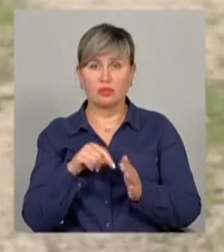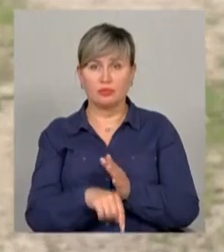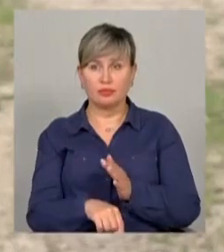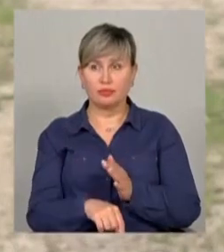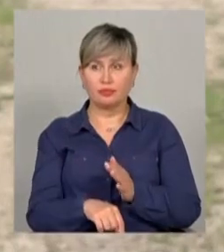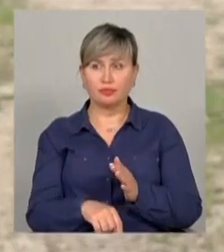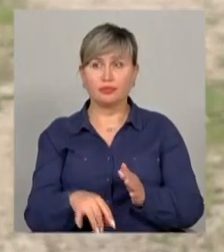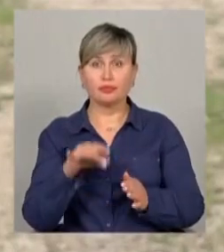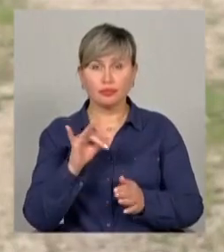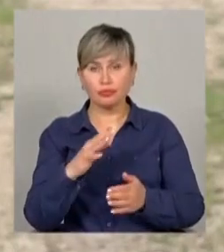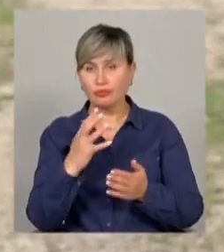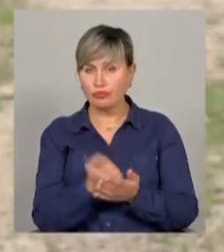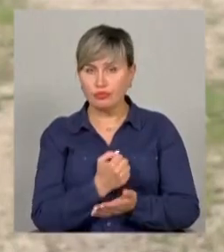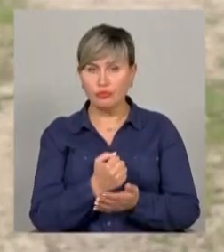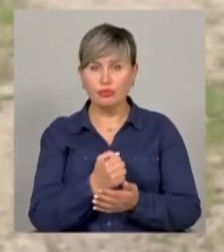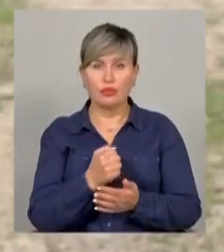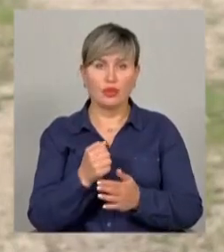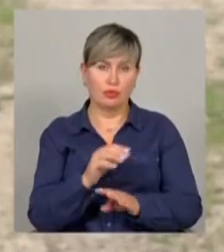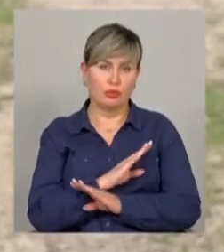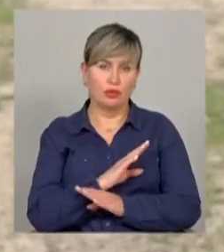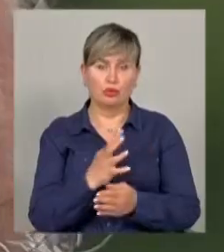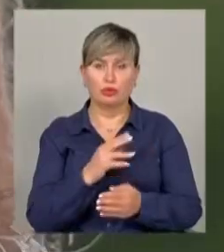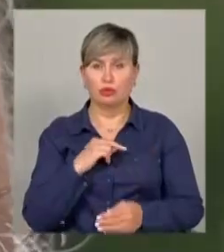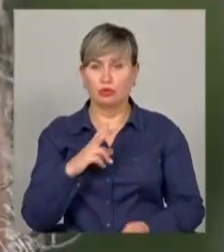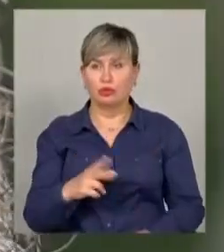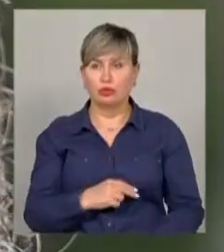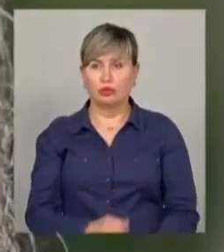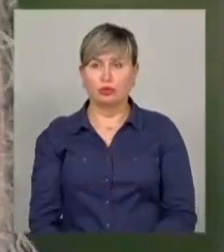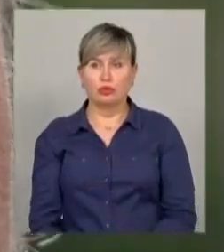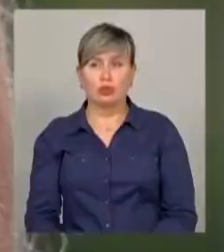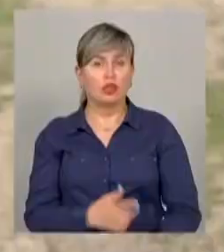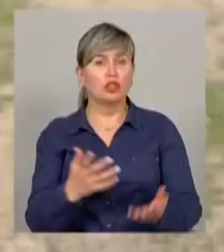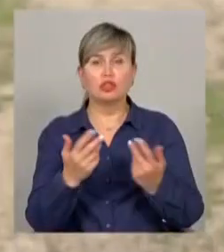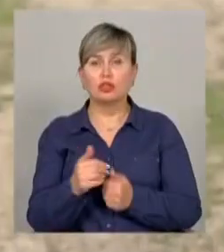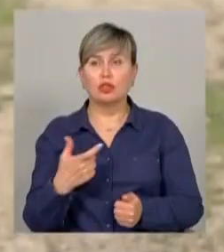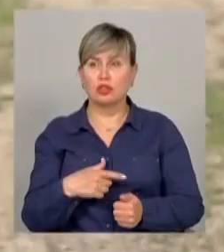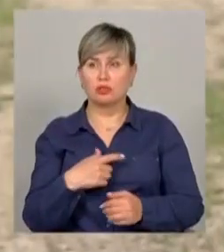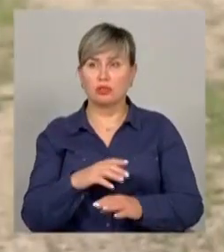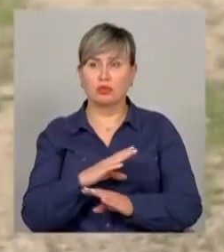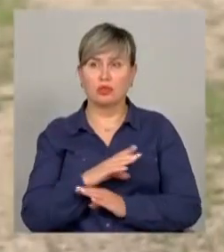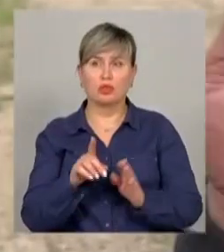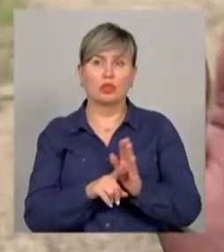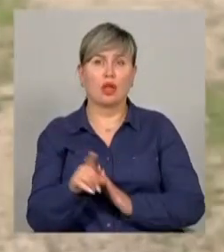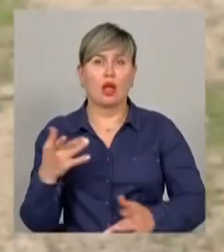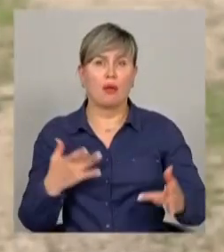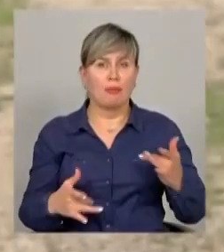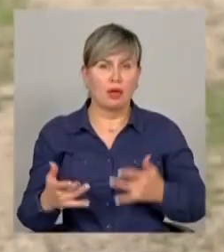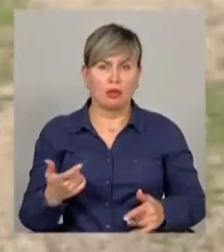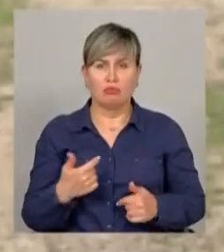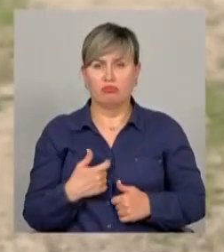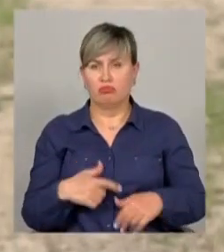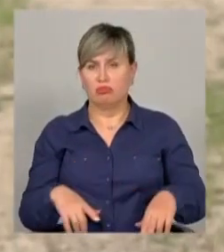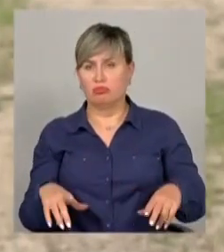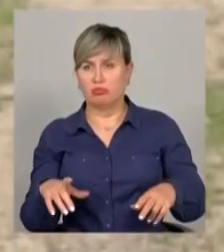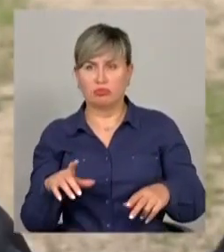самый. Он и повлек именно смерть моей дочери. Они не считают себя виноват. Начали оправдываться. Мы тут ни при чем, мы тут